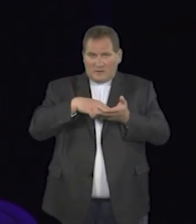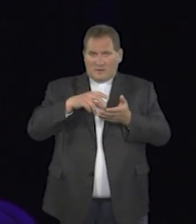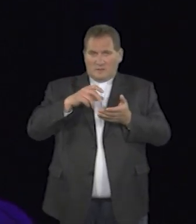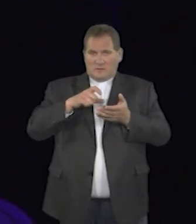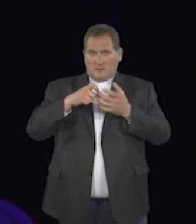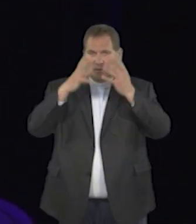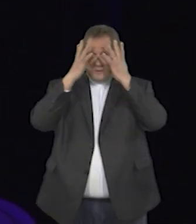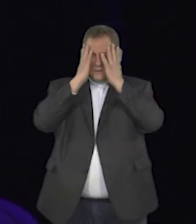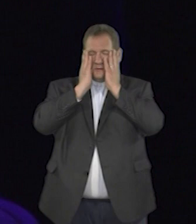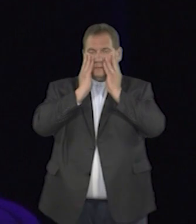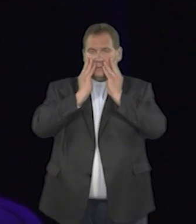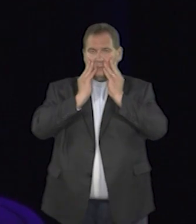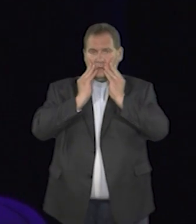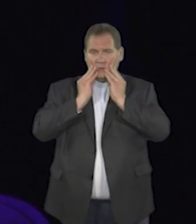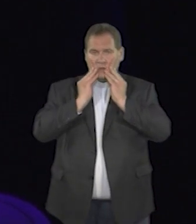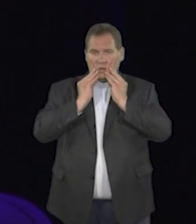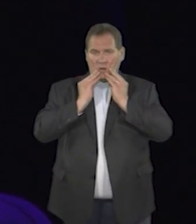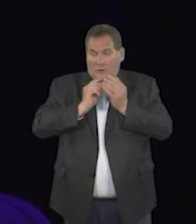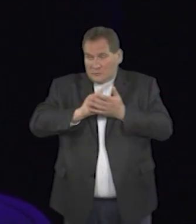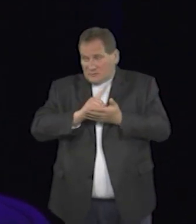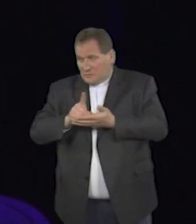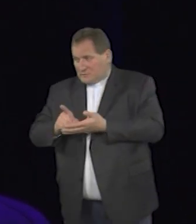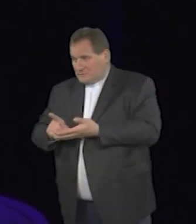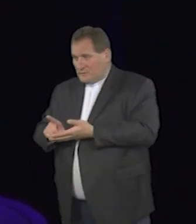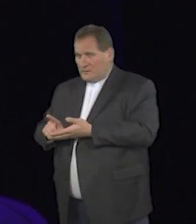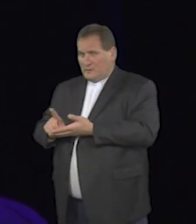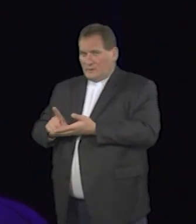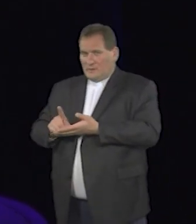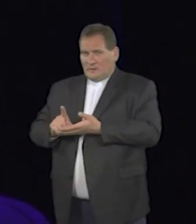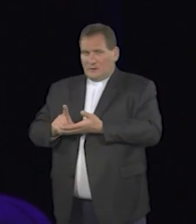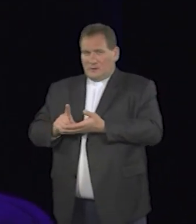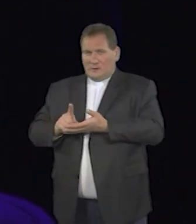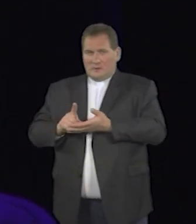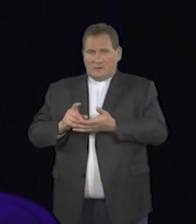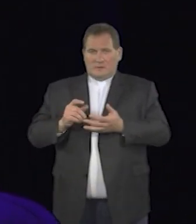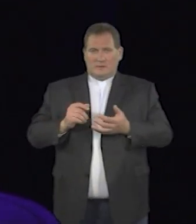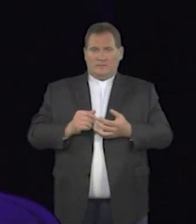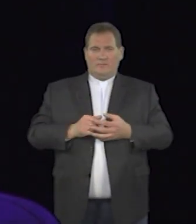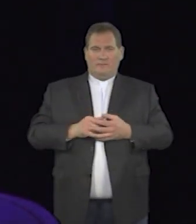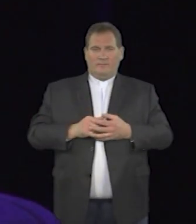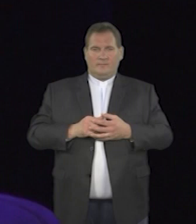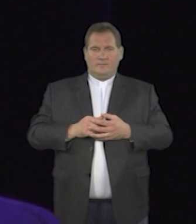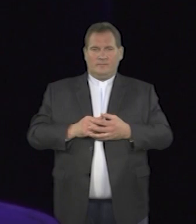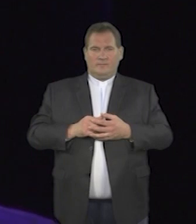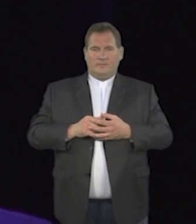pobladł. Struchlał szybko i załamał nogi.